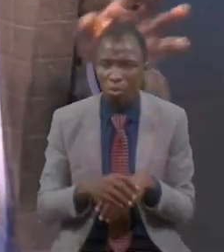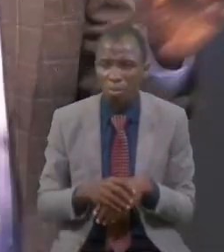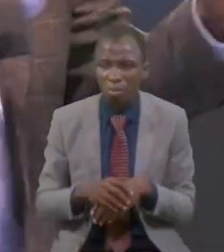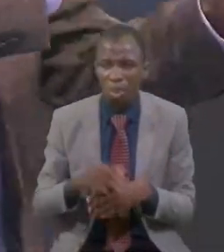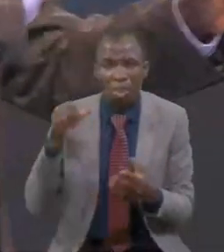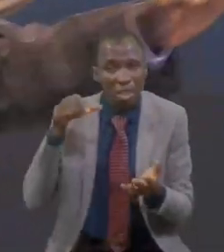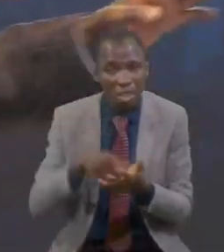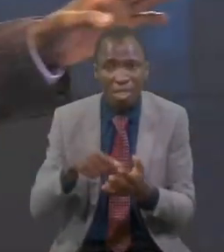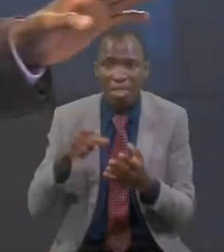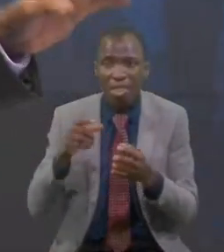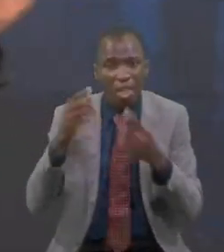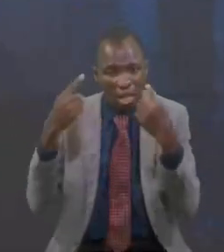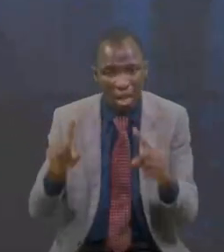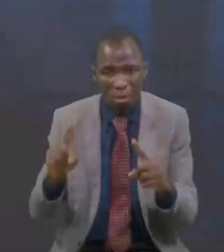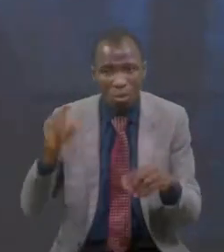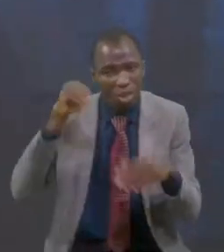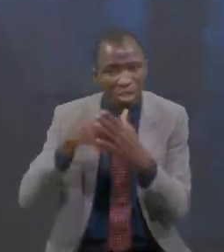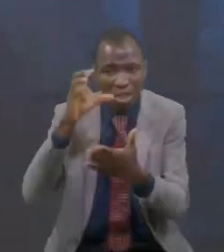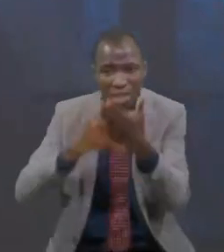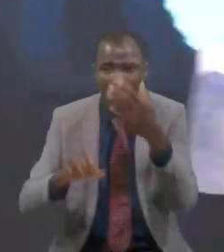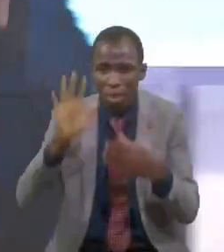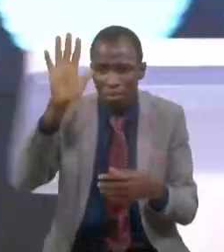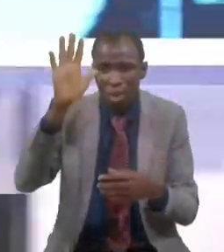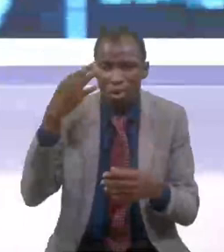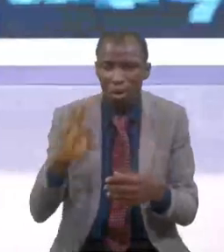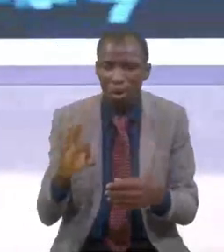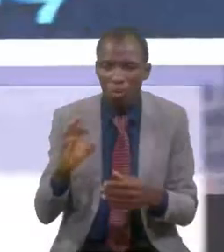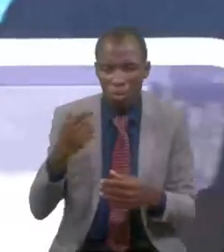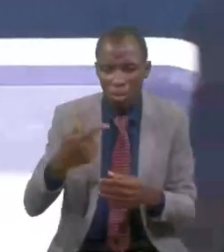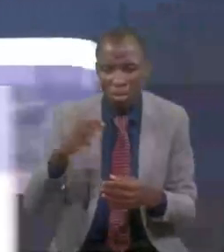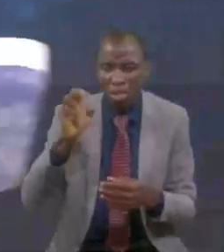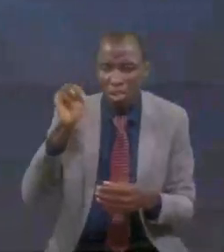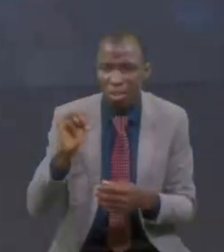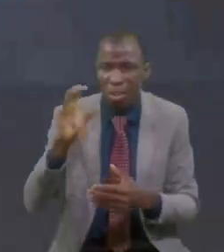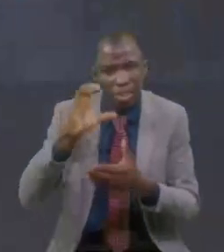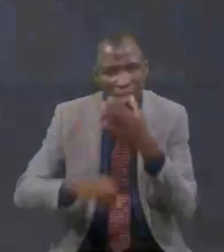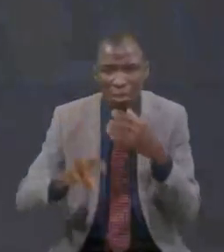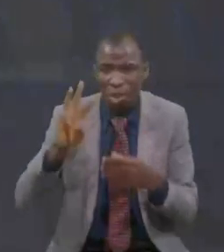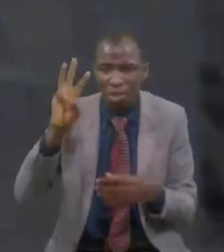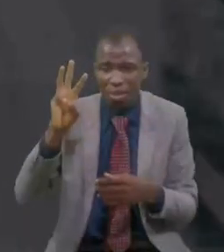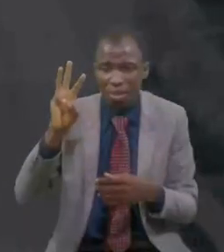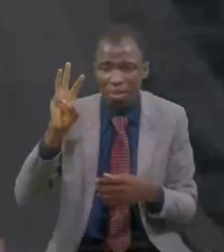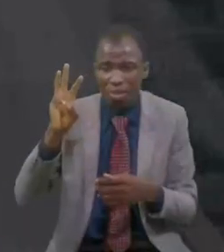l'expliquer ceci était arrivé au chapitre 5 de la Genèse chapitre